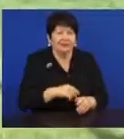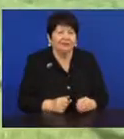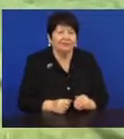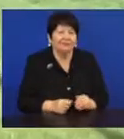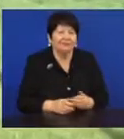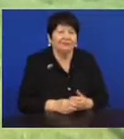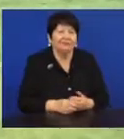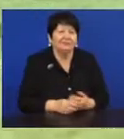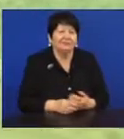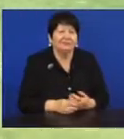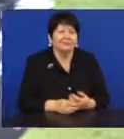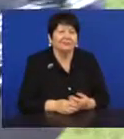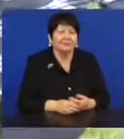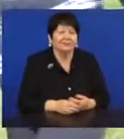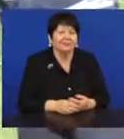cu sală.